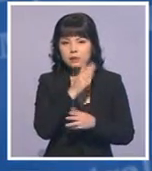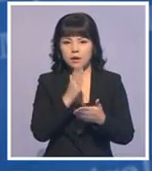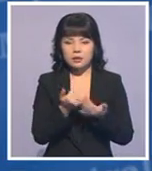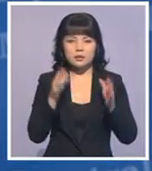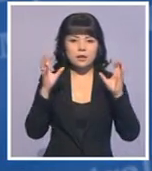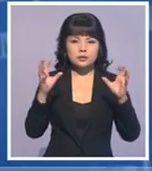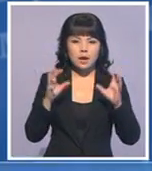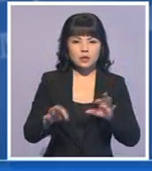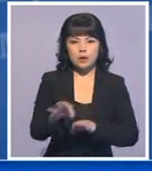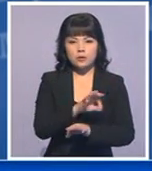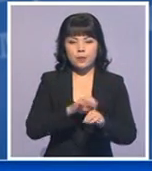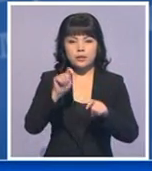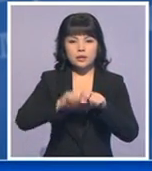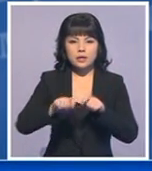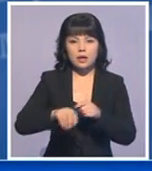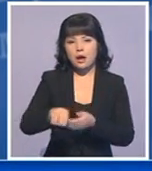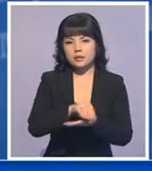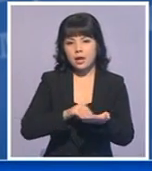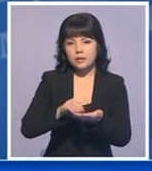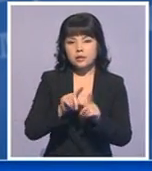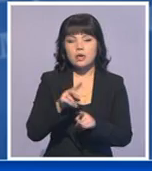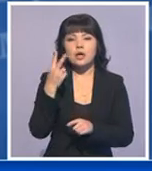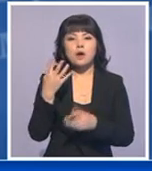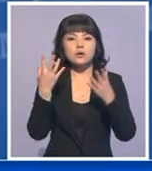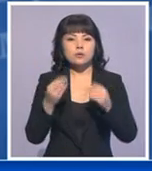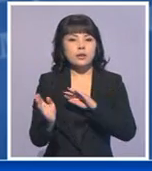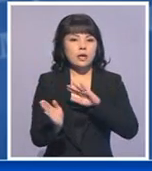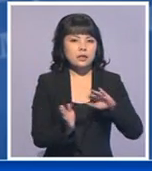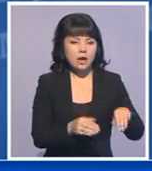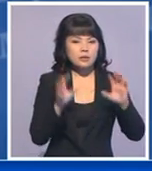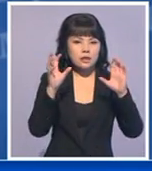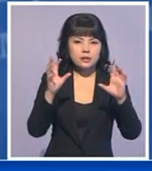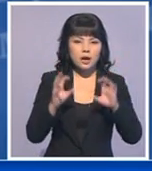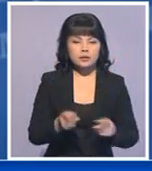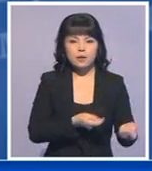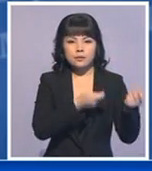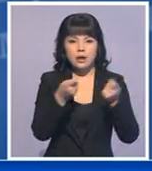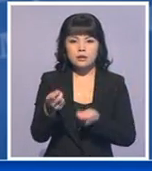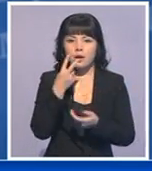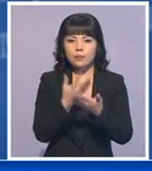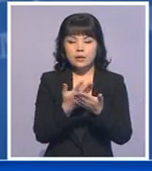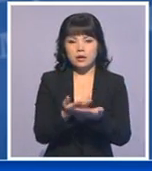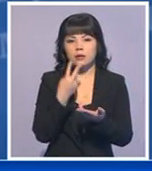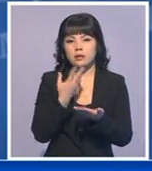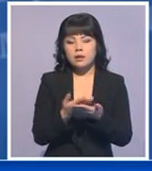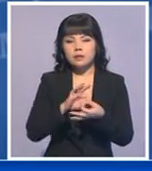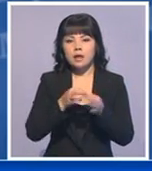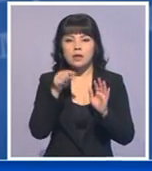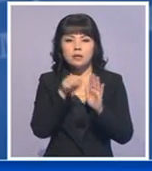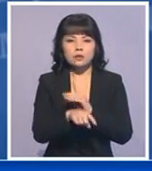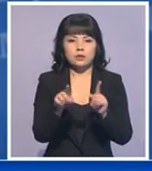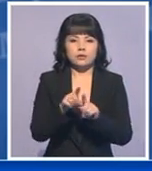біз үкіметке кері қайтарамыз. Олар екі күннен кейін заң жобасын қайта алып келеді. Жобаға қарасақ, алғаш келіп түскендегі